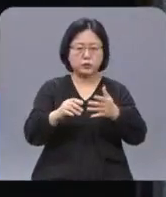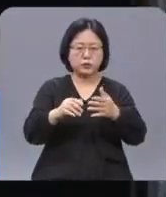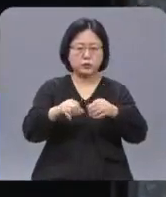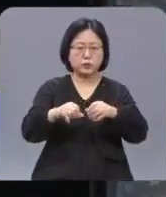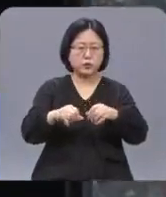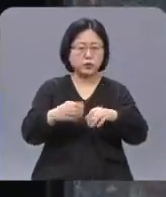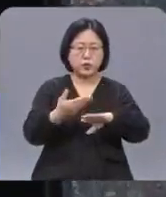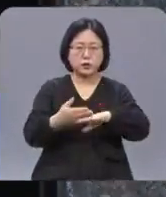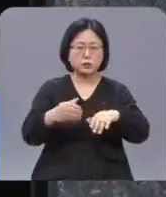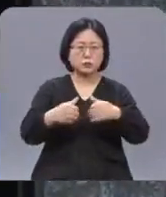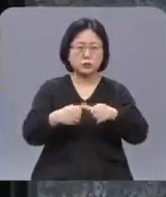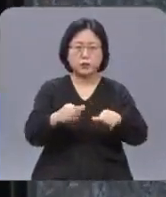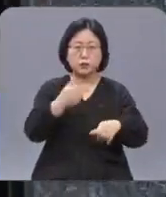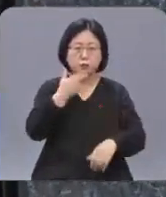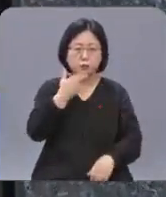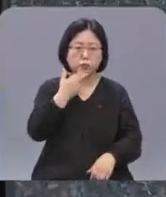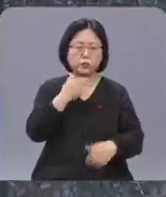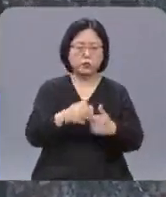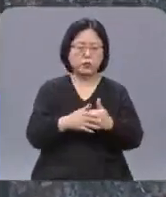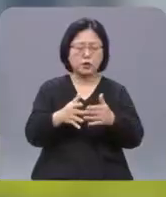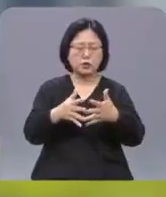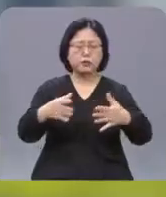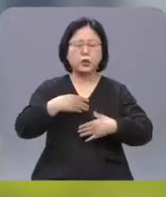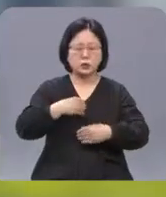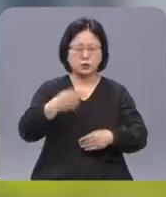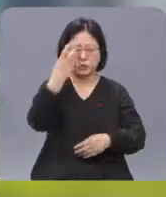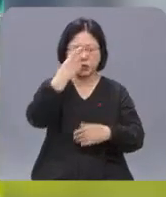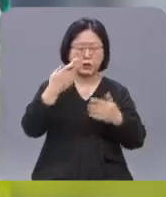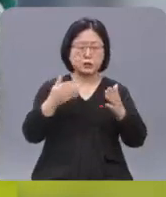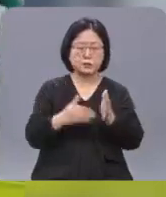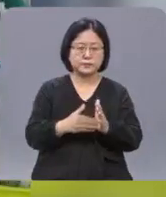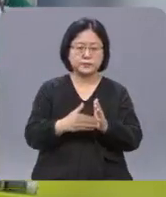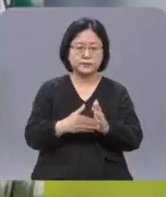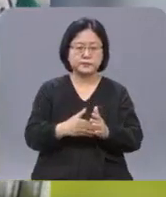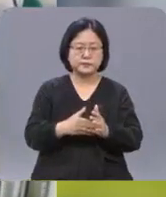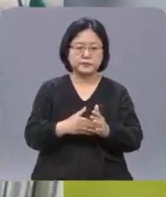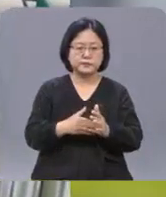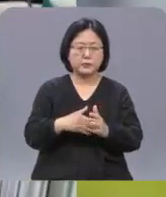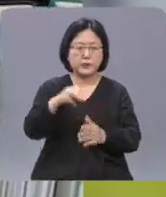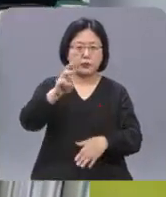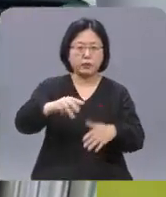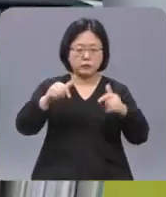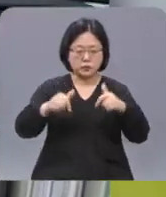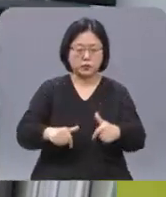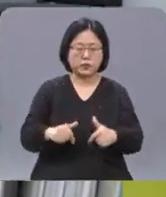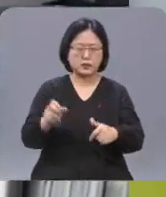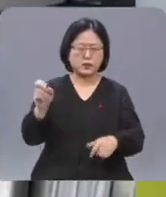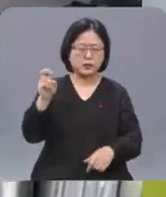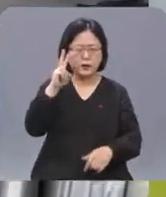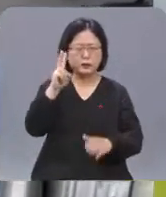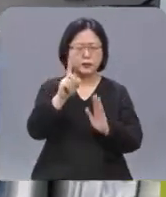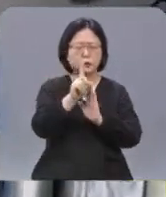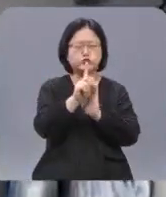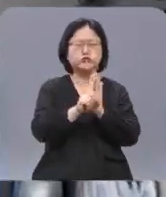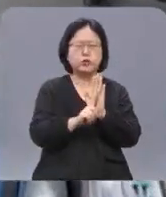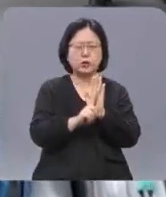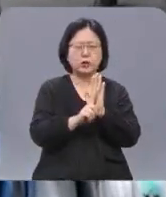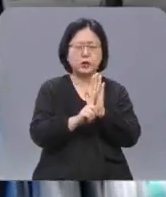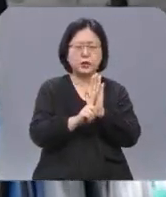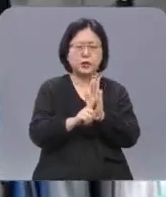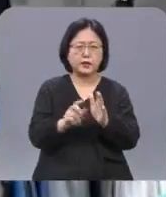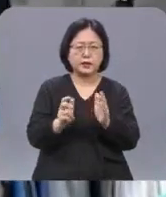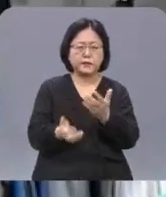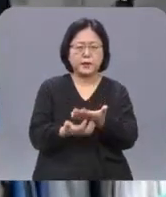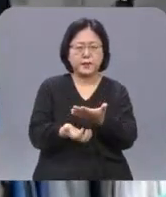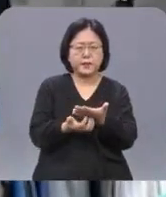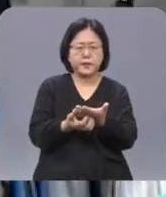없었고 건물 구조물 안전에도 문제가 없는 것으로 확인됐습니다 광주 서구는 급격히 기온이 떨어진 상황에서